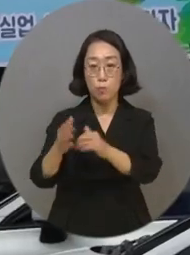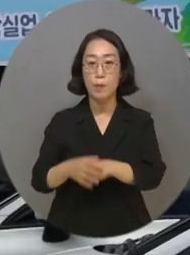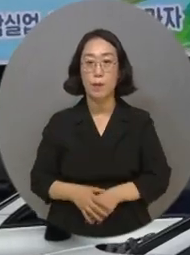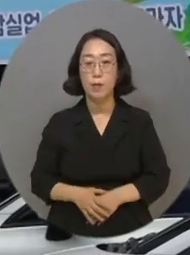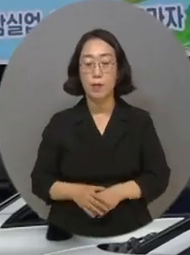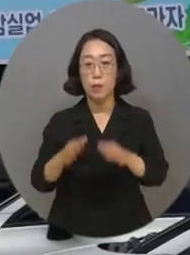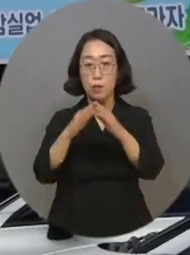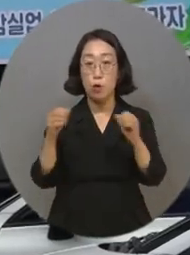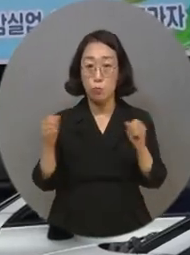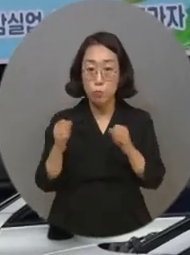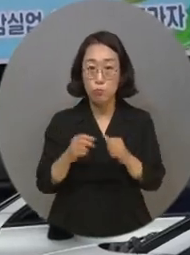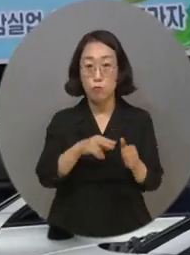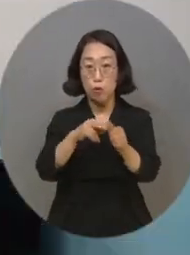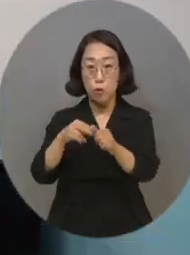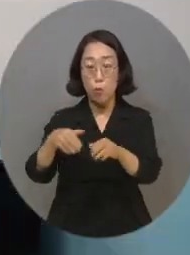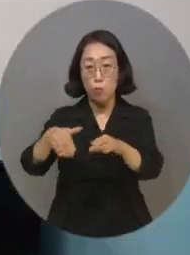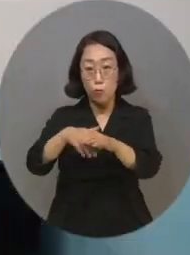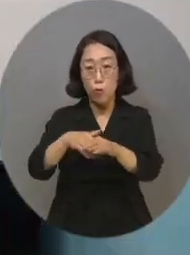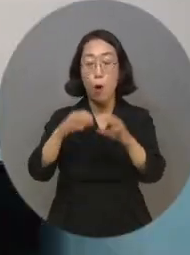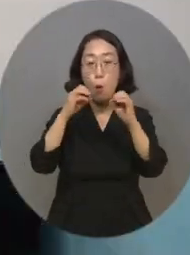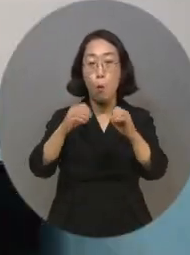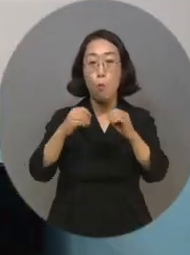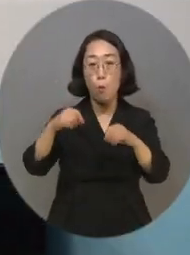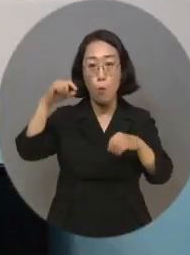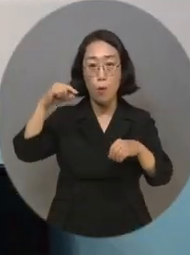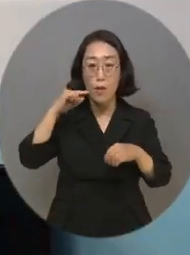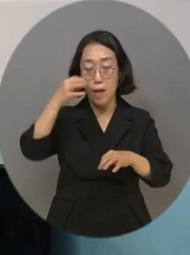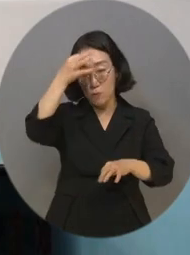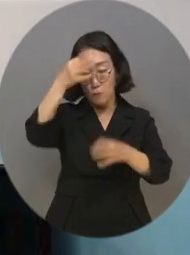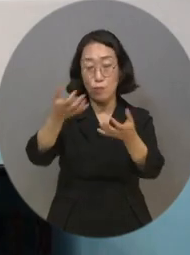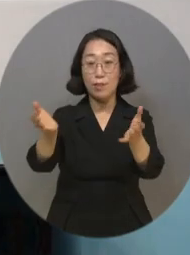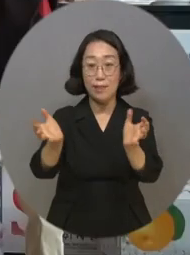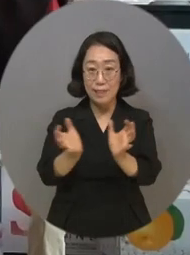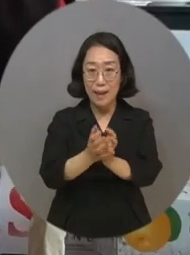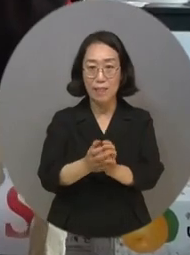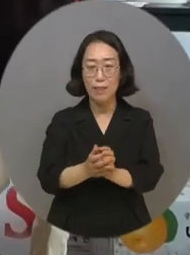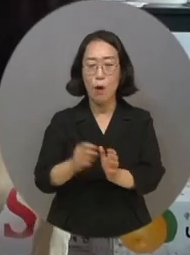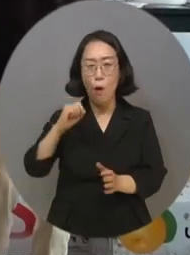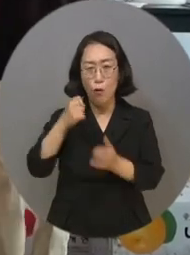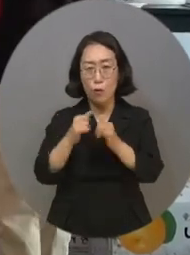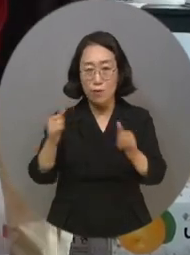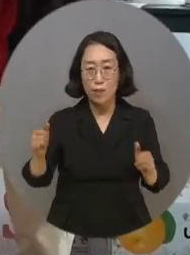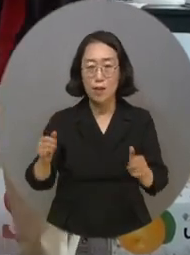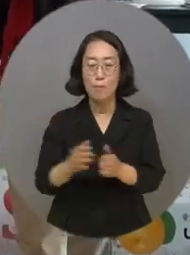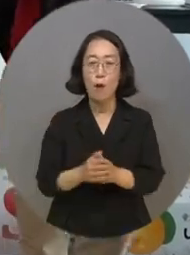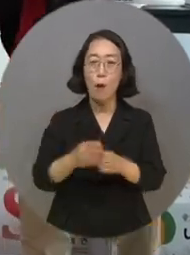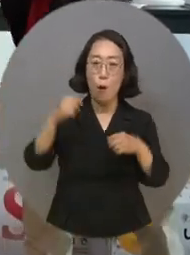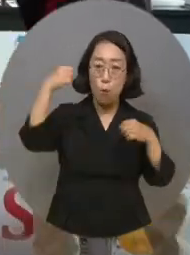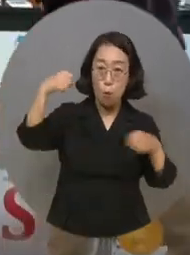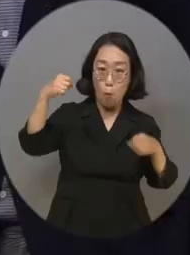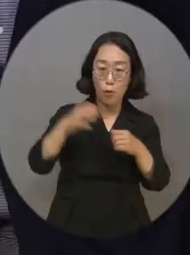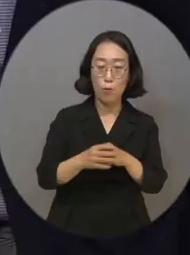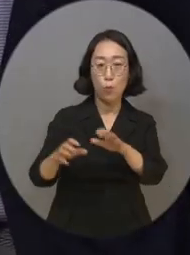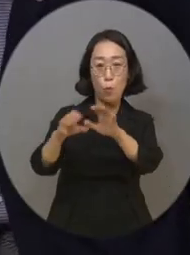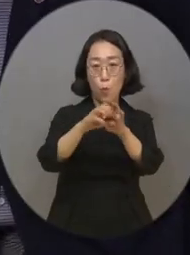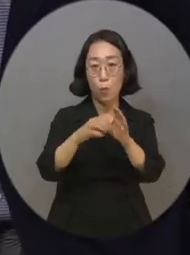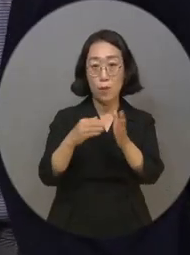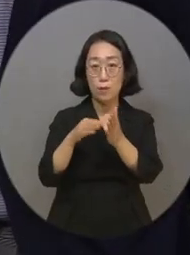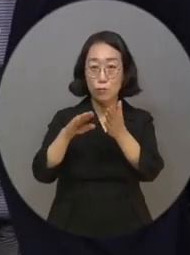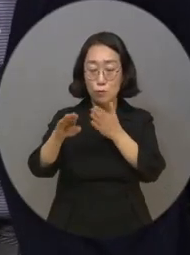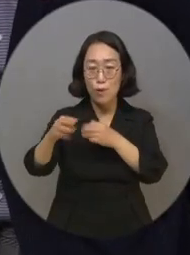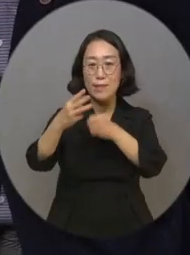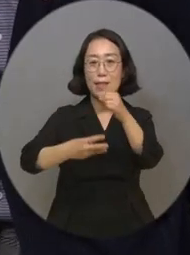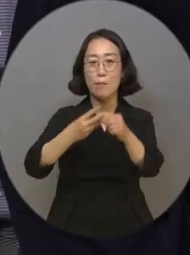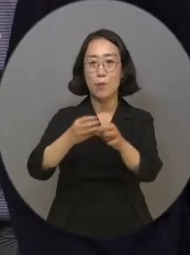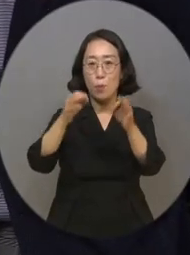사단법인 전북장애인정보문화협회 홍보예술단이 주최하는 장애인 소외계층을 위한 위문 공연이 코로나 팬데믹 이후 3년